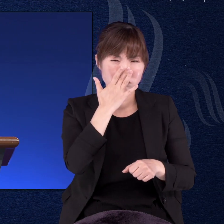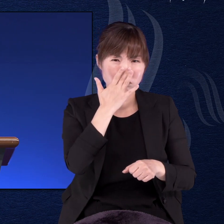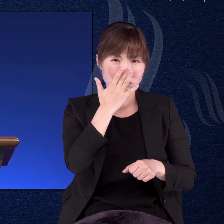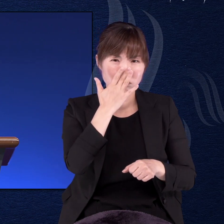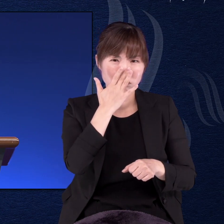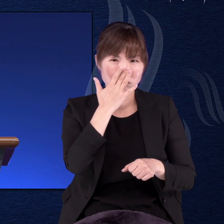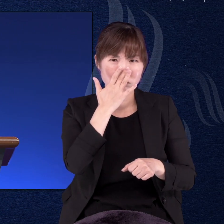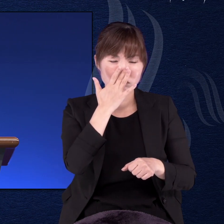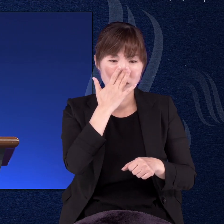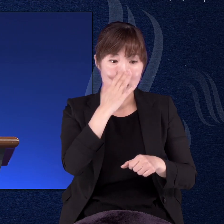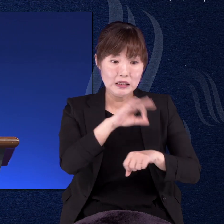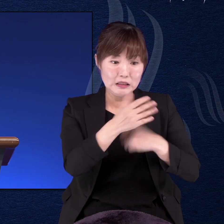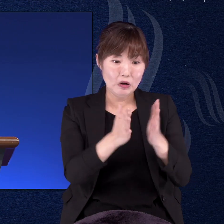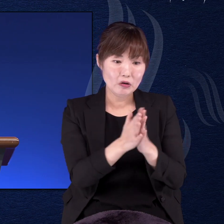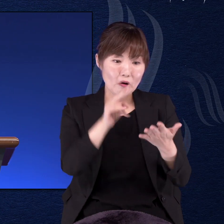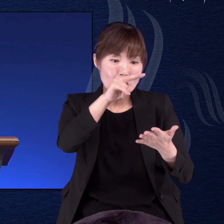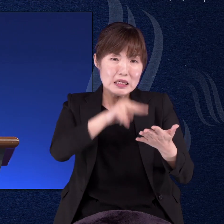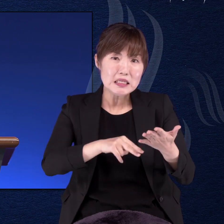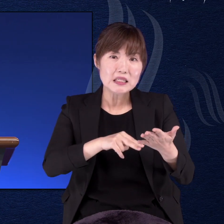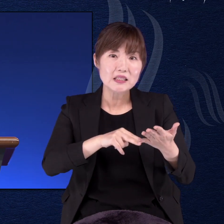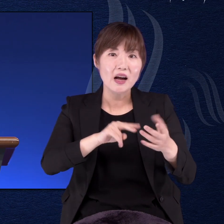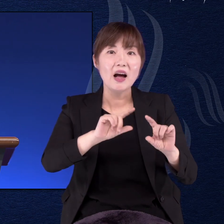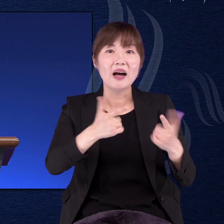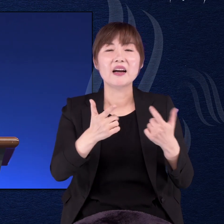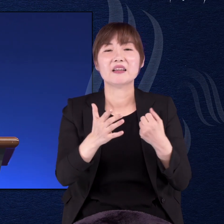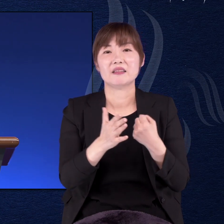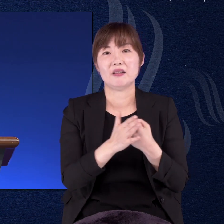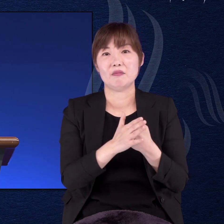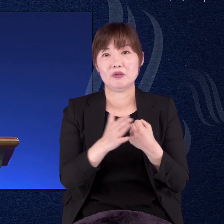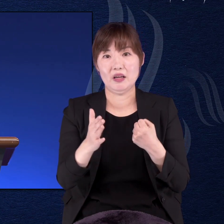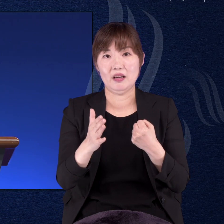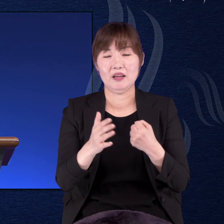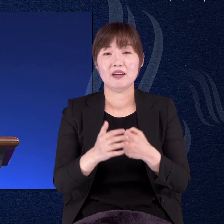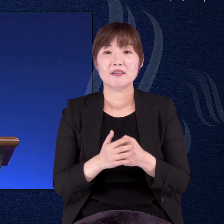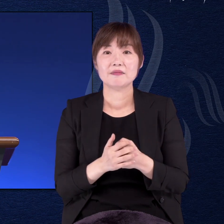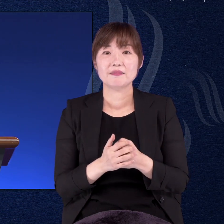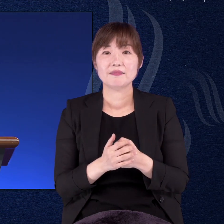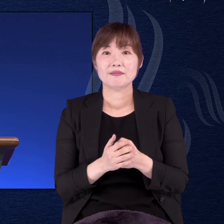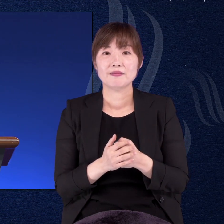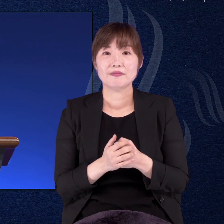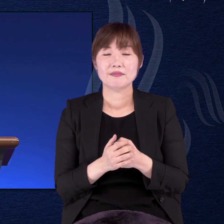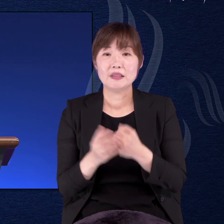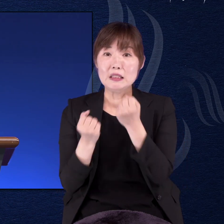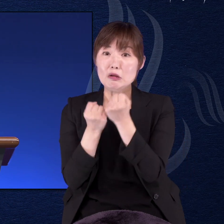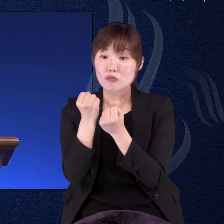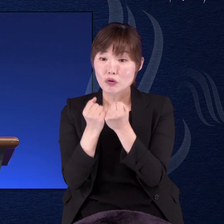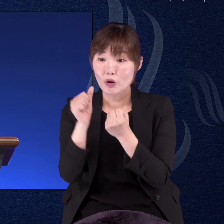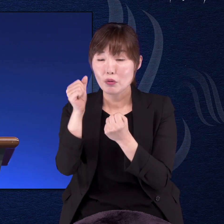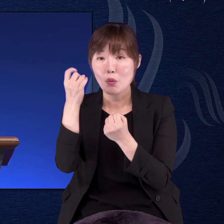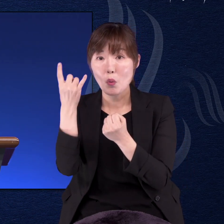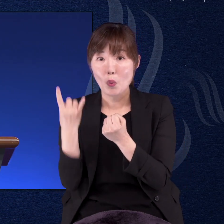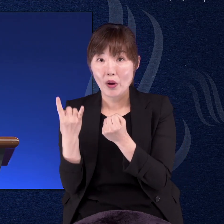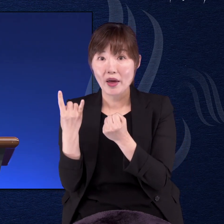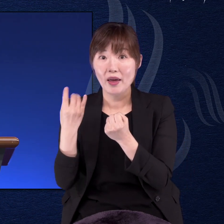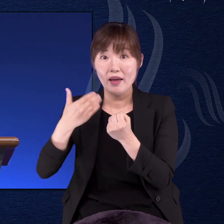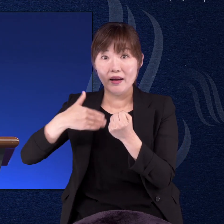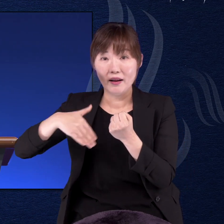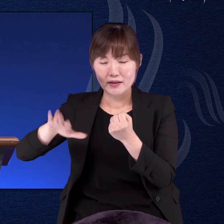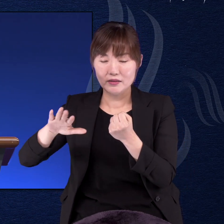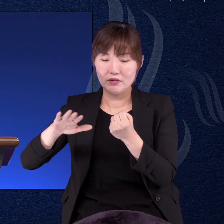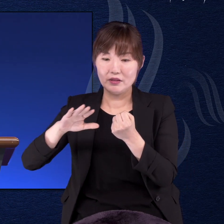수련회 가서 식사하기 위해서 말씀 암송하고, 구절구절 뭔가 불안해 할